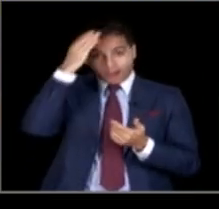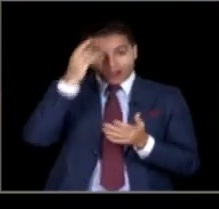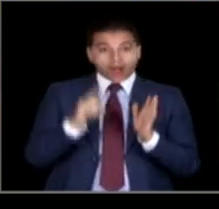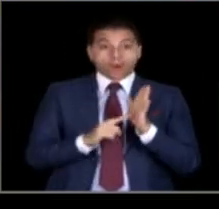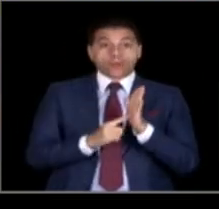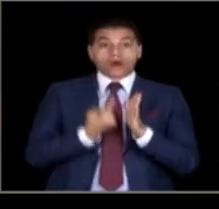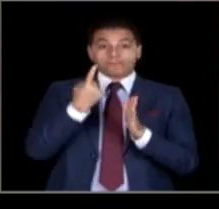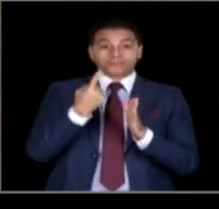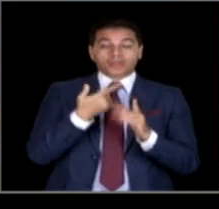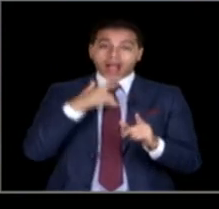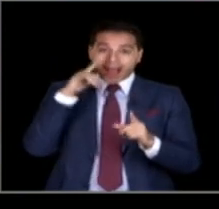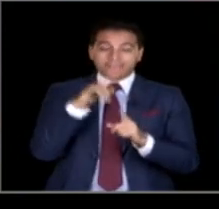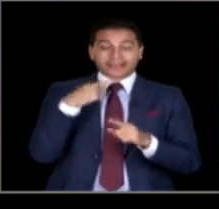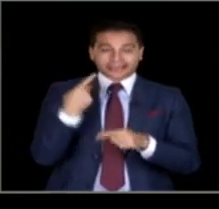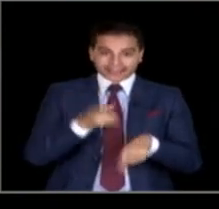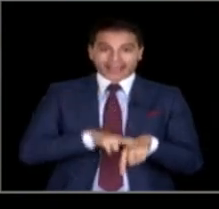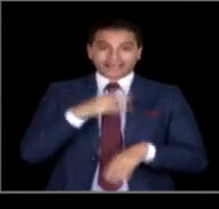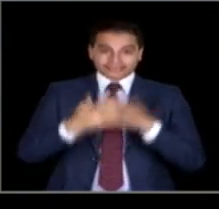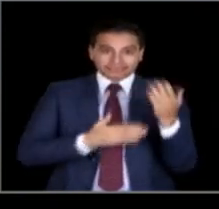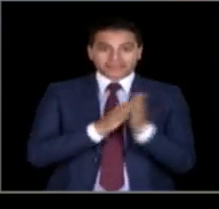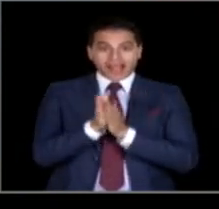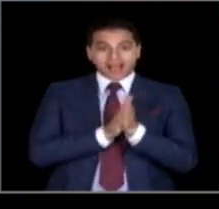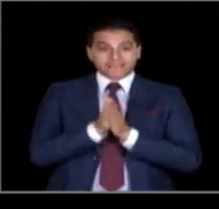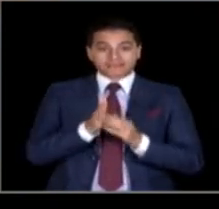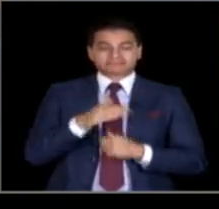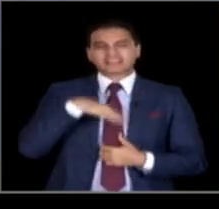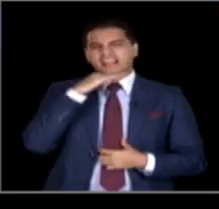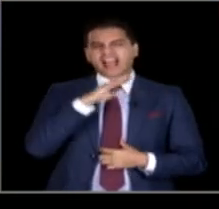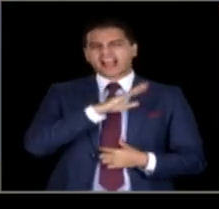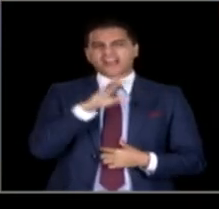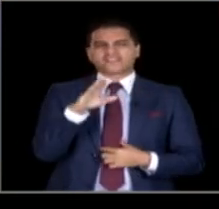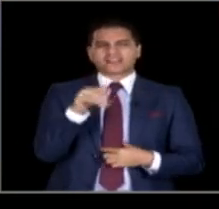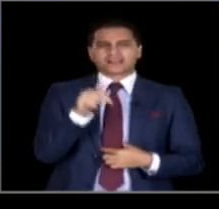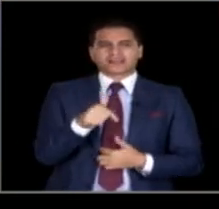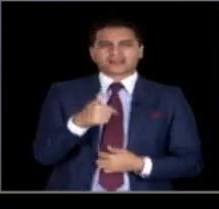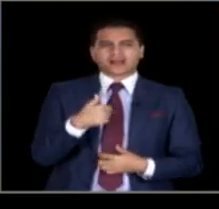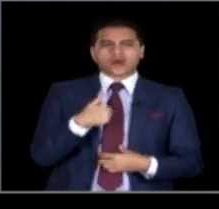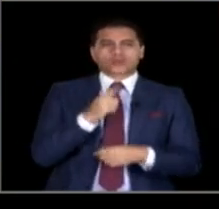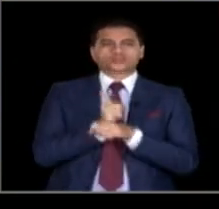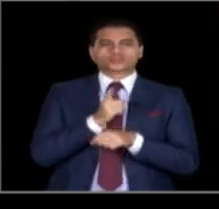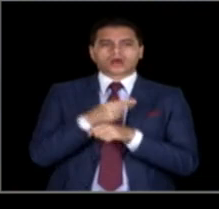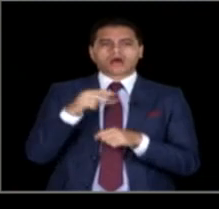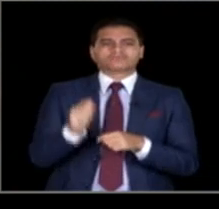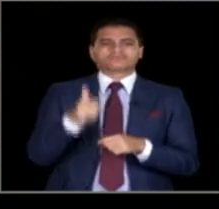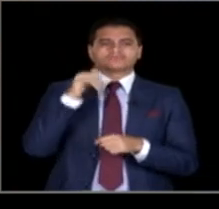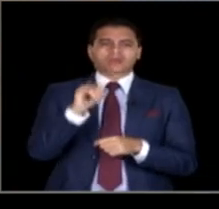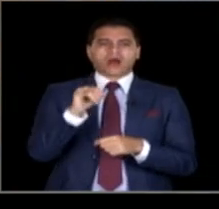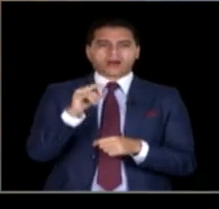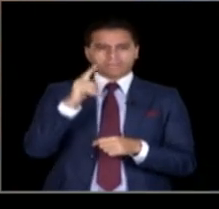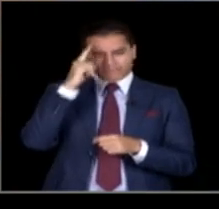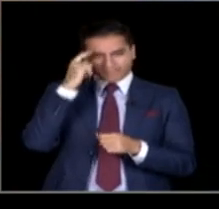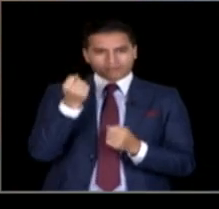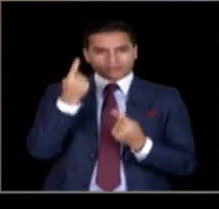مرة حبيت ان انا اخد التجربة تاني. يكفي ان الاستاذ عصام